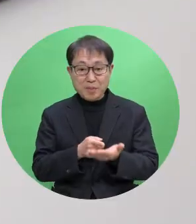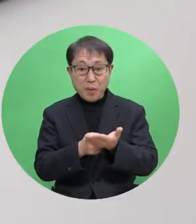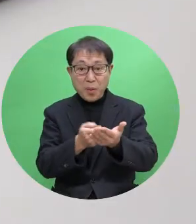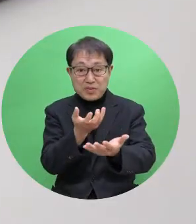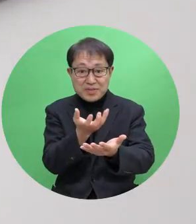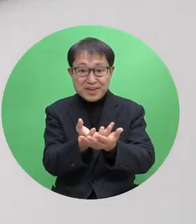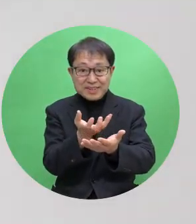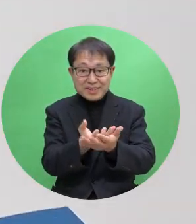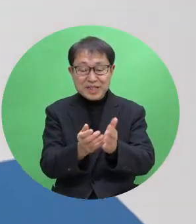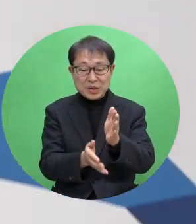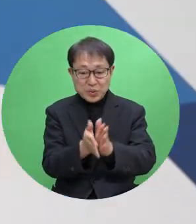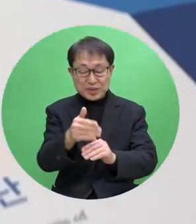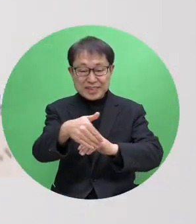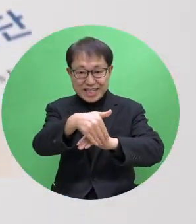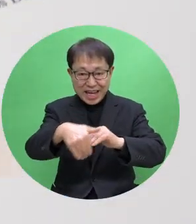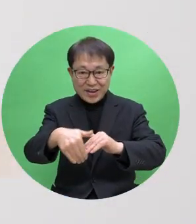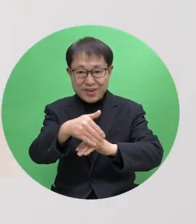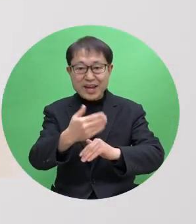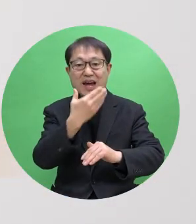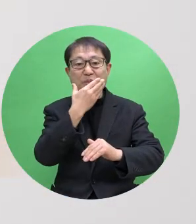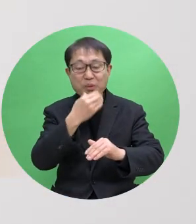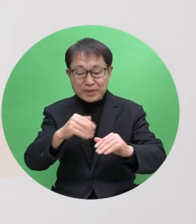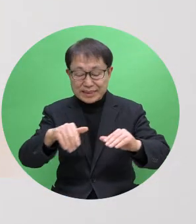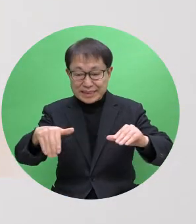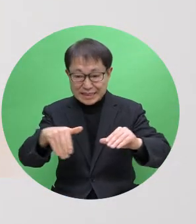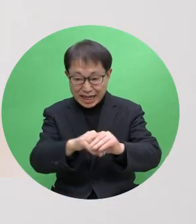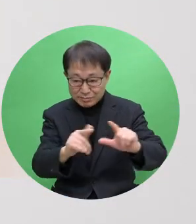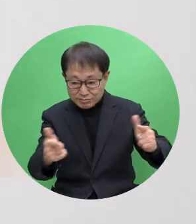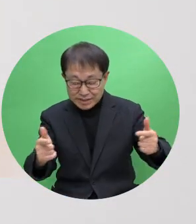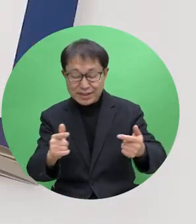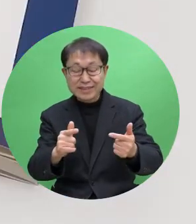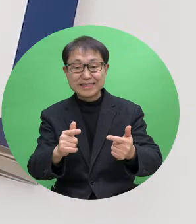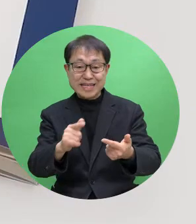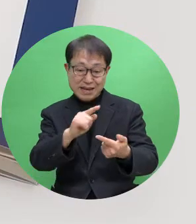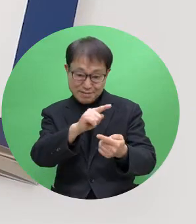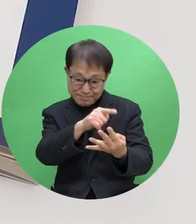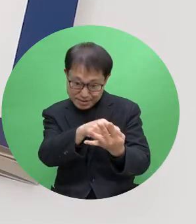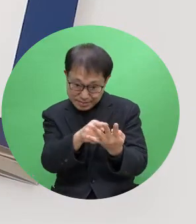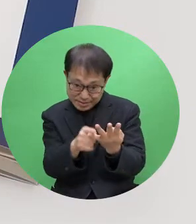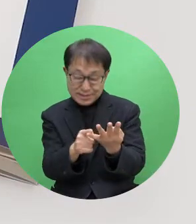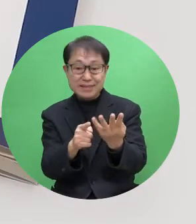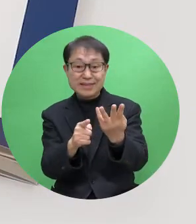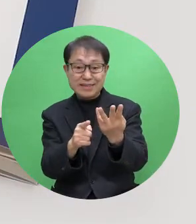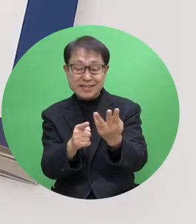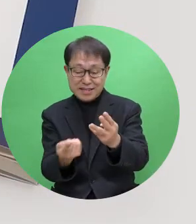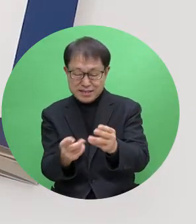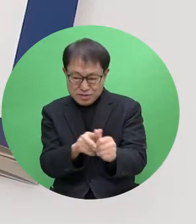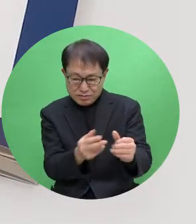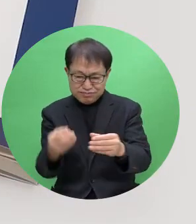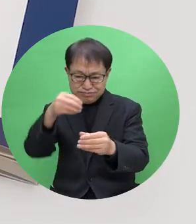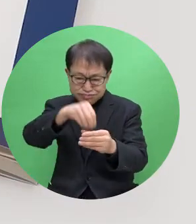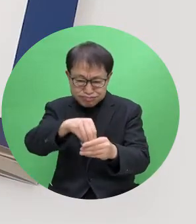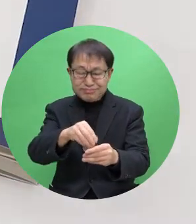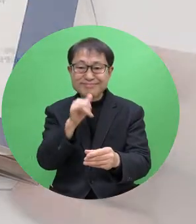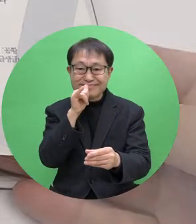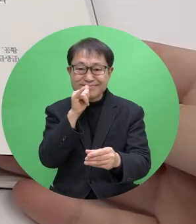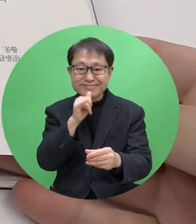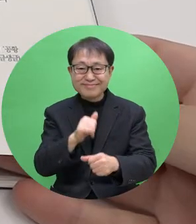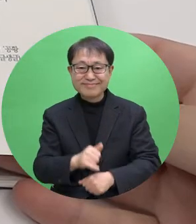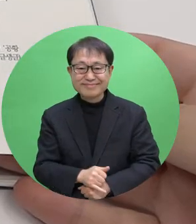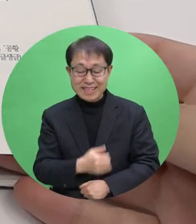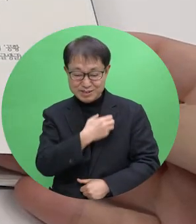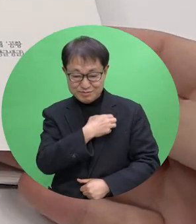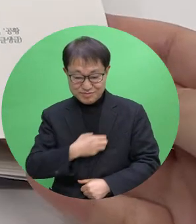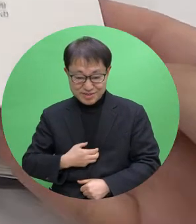보고서는 조식 애의 복지다 모나 등 3개 분야의 다양한 정보가 담겨 있는데요